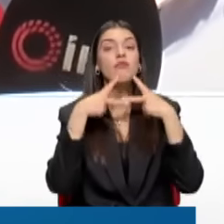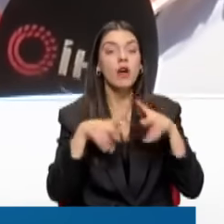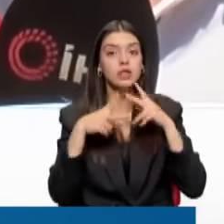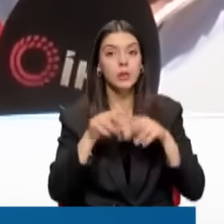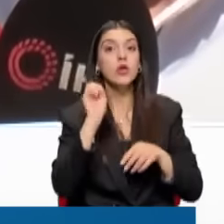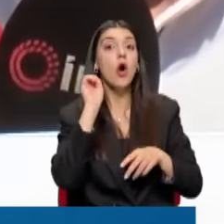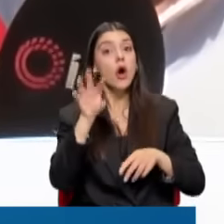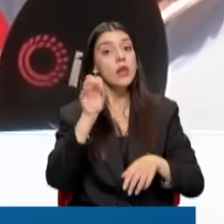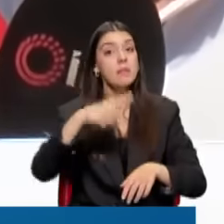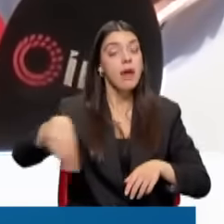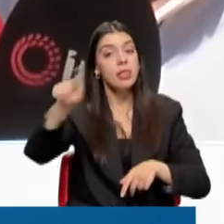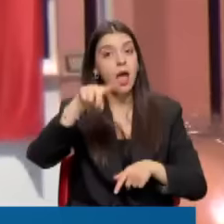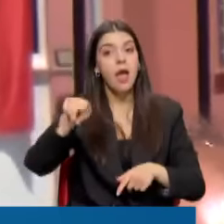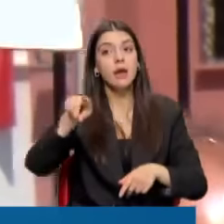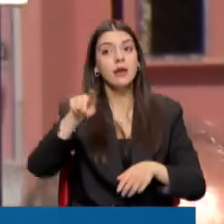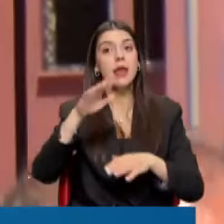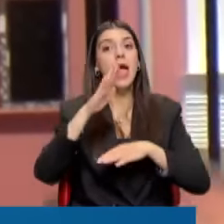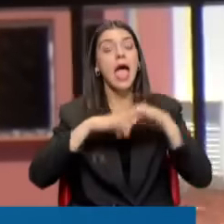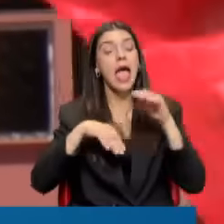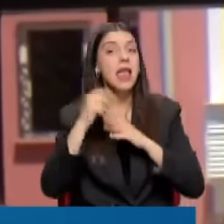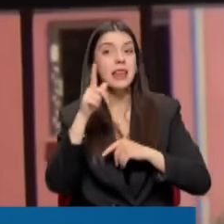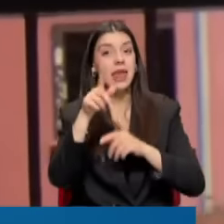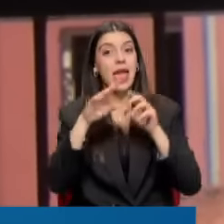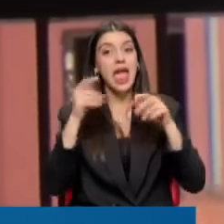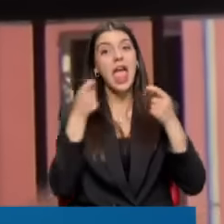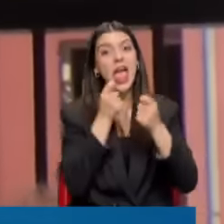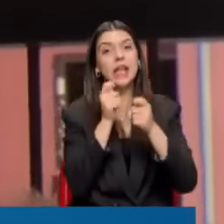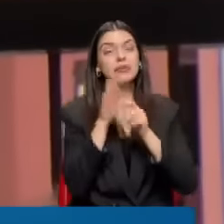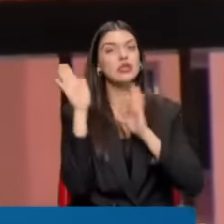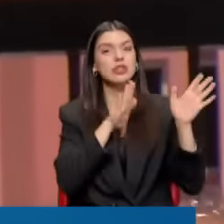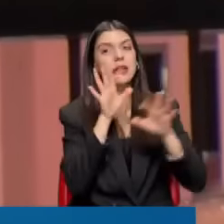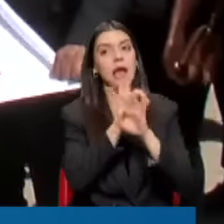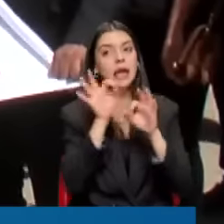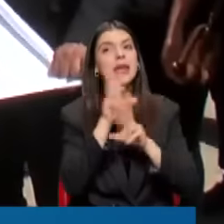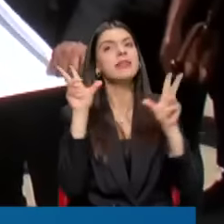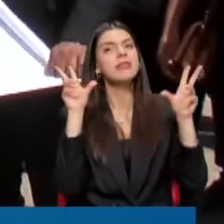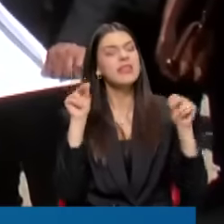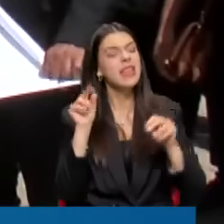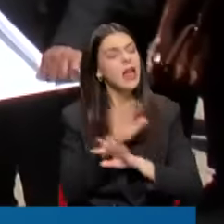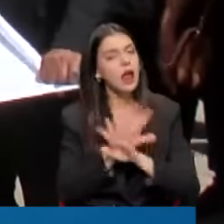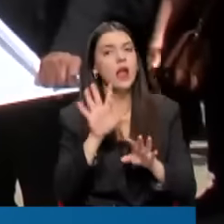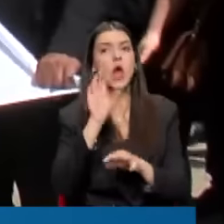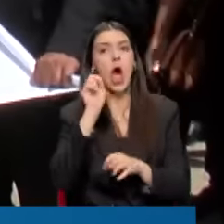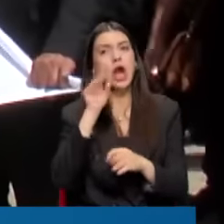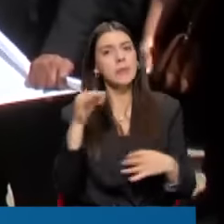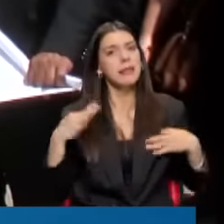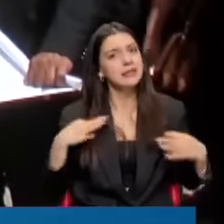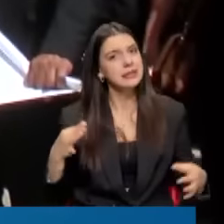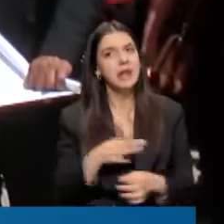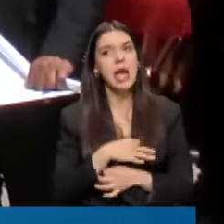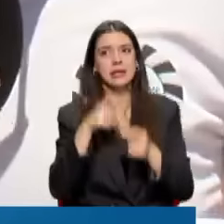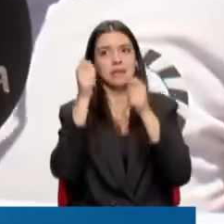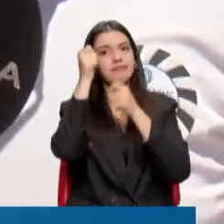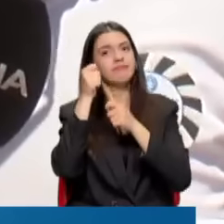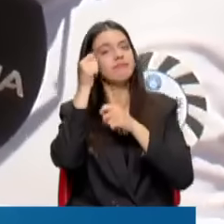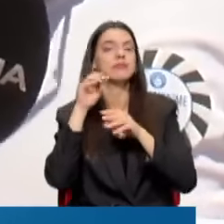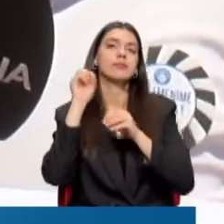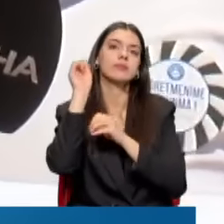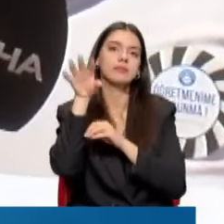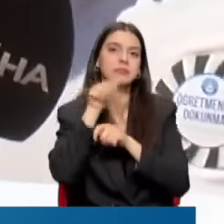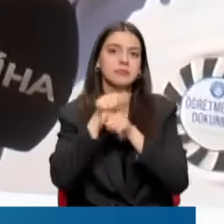öğretmenler ellerinde eğitimciye şiddete hayır yeter artık öğretmene saygı yazılı Pankartlar taşıdı